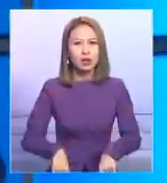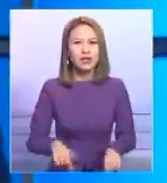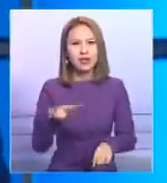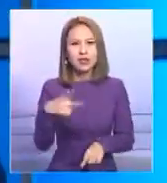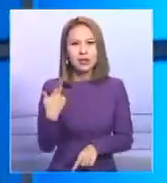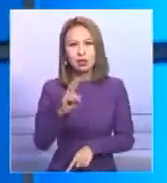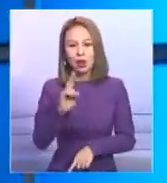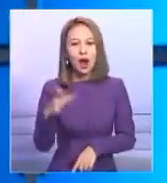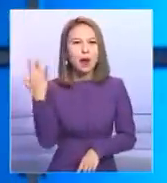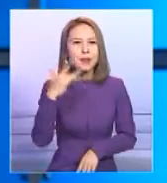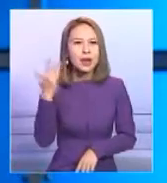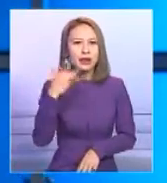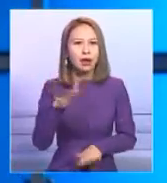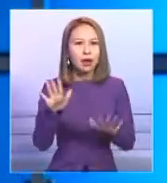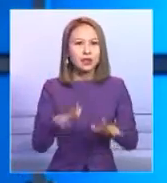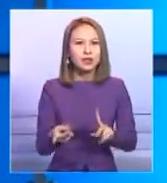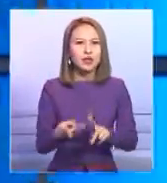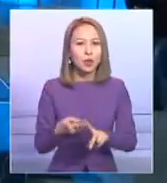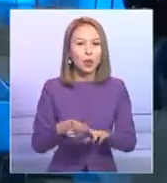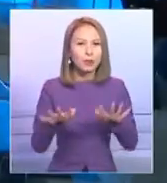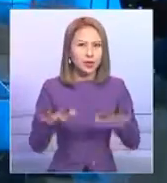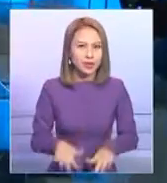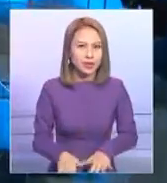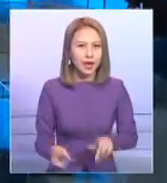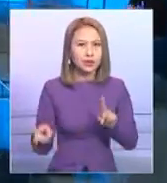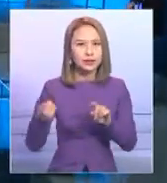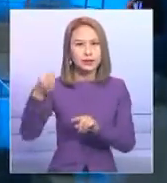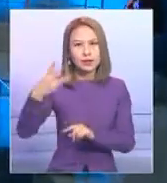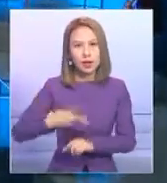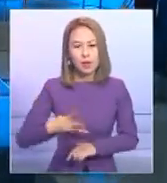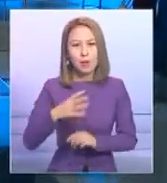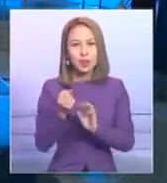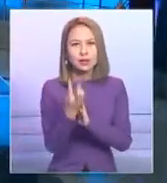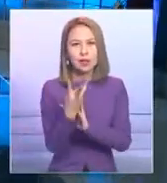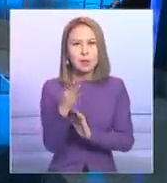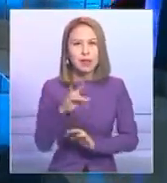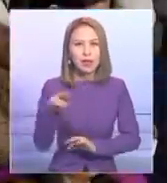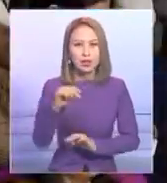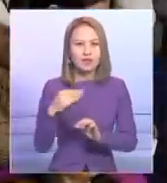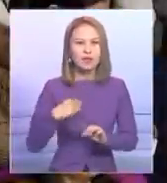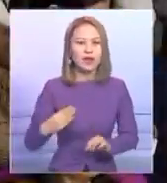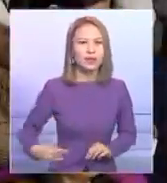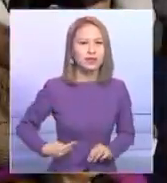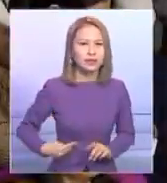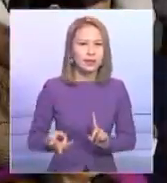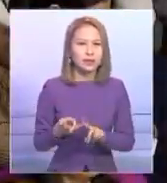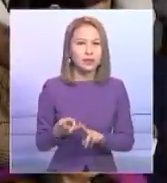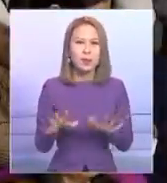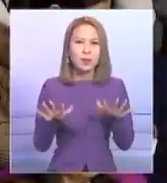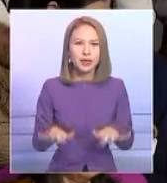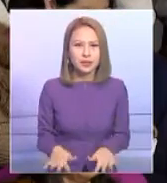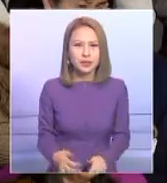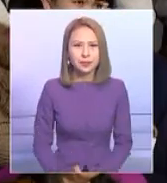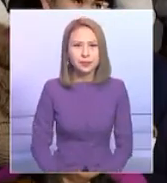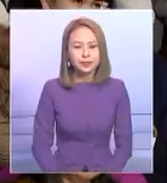доллармен Америка құрама штаттары 2-ші орында. Үштікті 13 миллиард доллар үлесімен Франция түйіндейді.